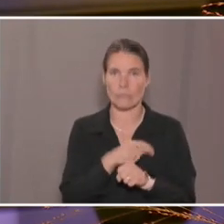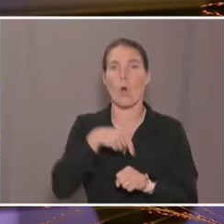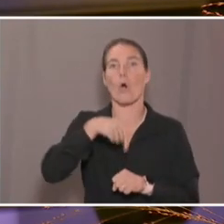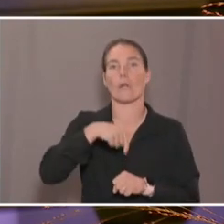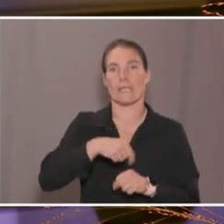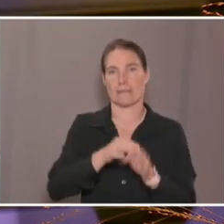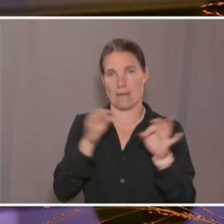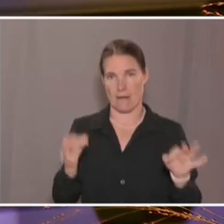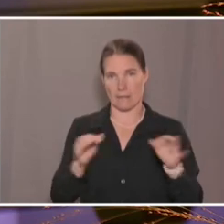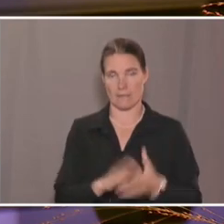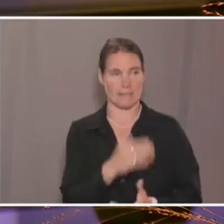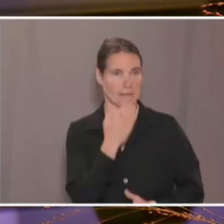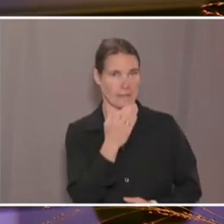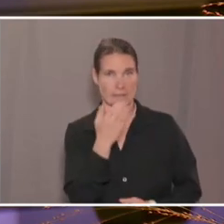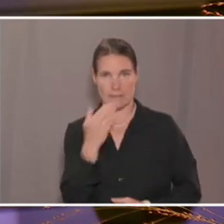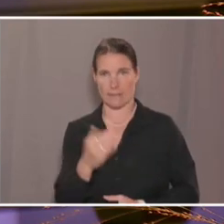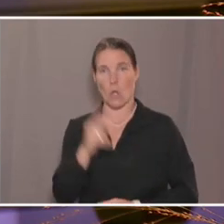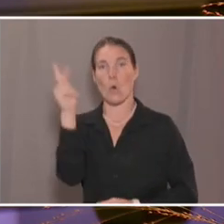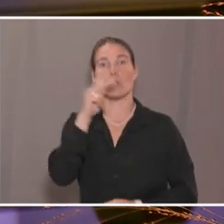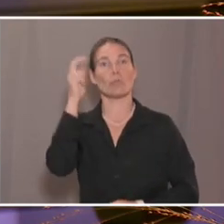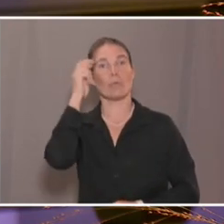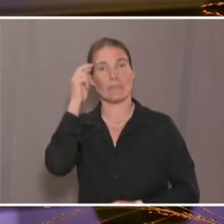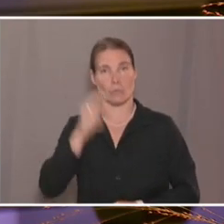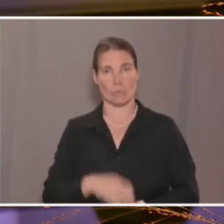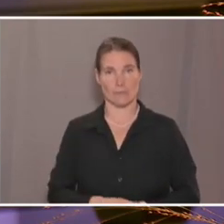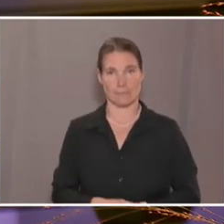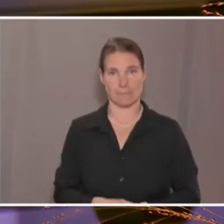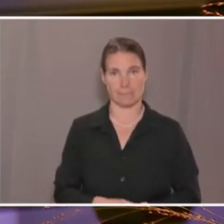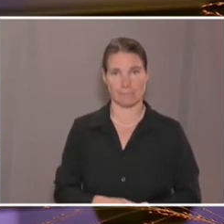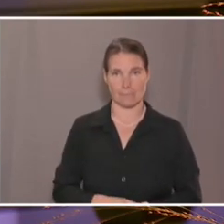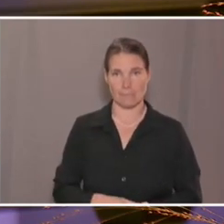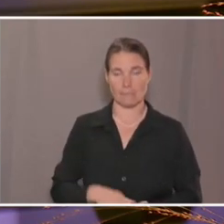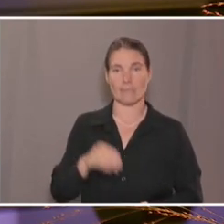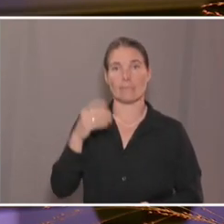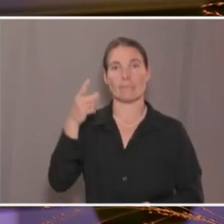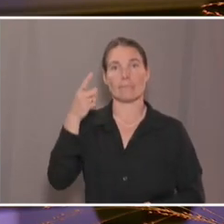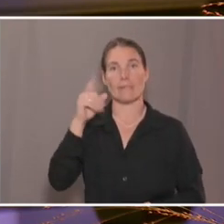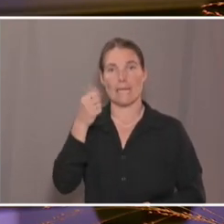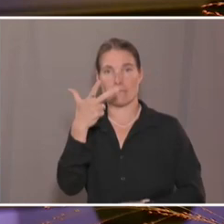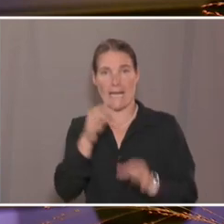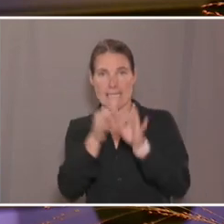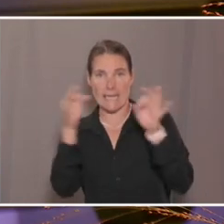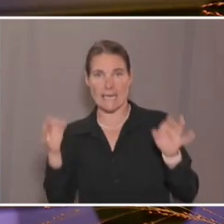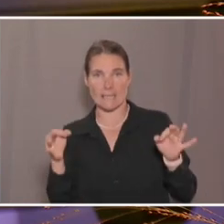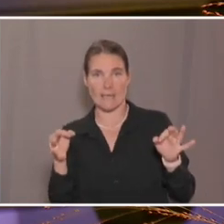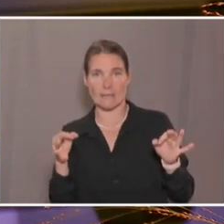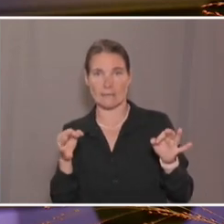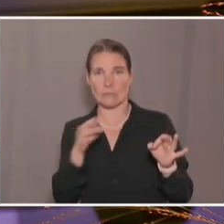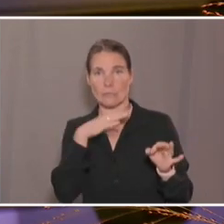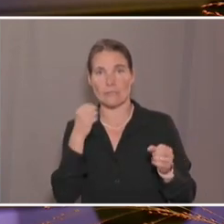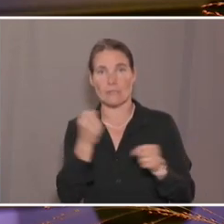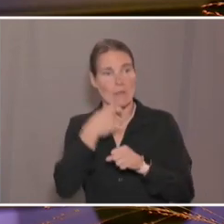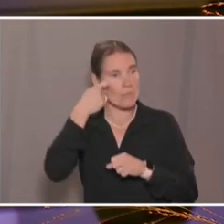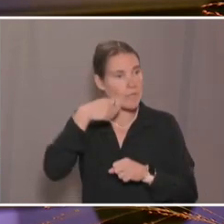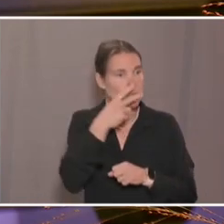leisten zu können. Ich danke unserer Kunstprofessorin Friederike Rückert und Sven Sonne. Die haben 3 Tage lang Tanzszenen in Filmen